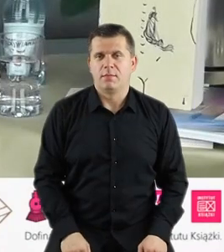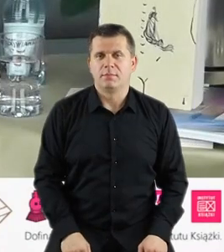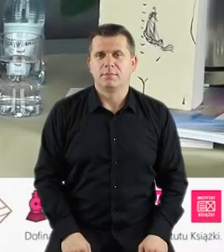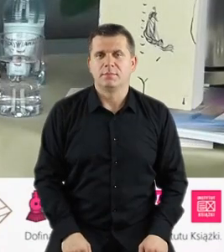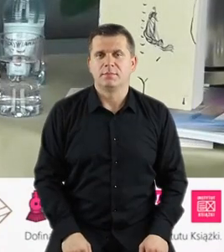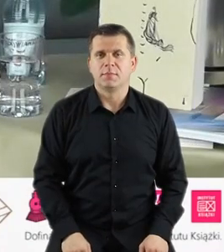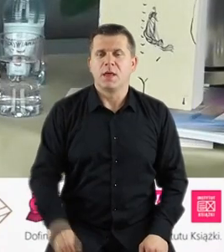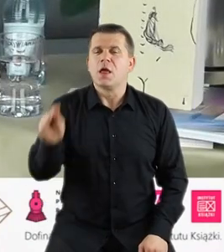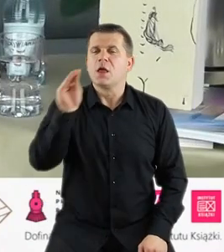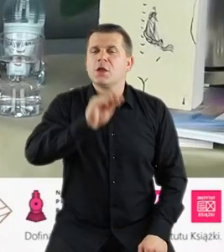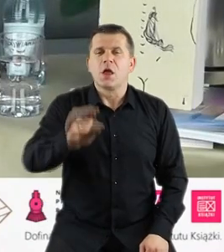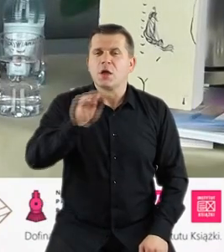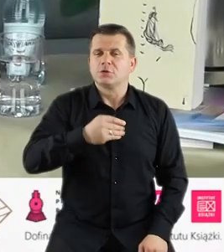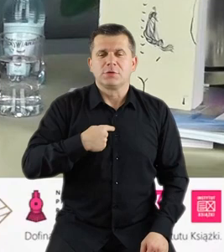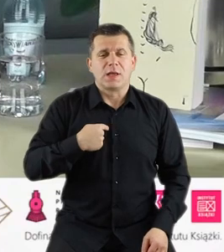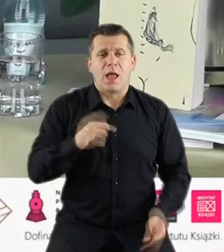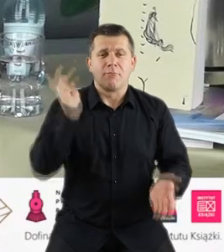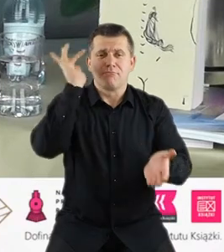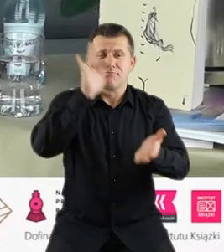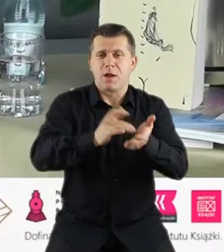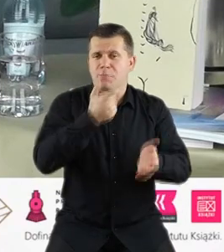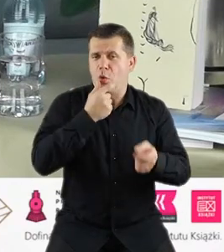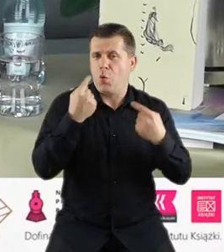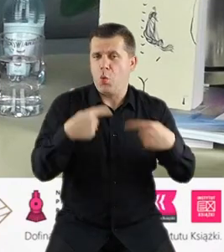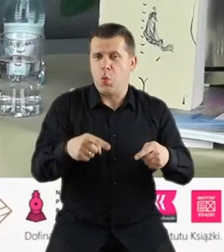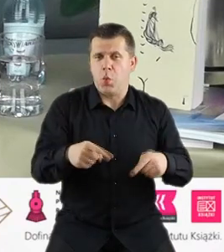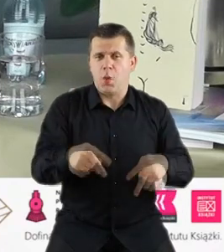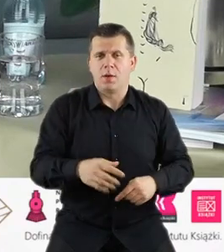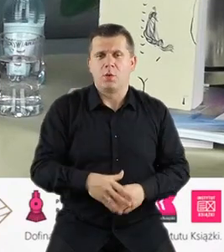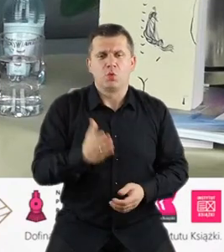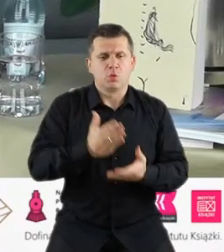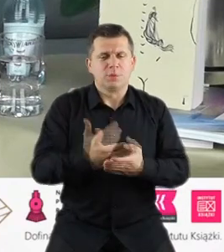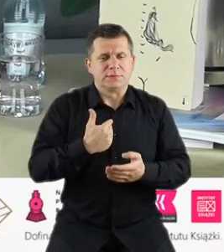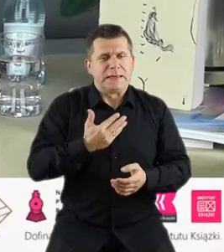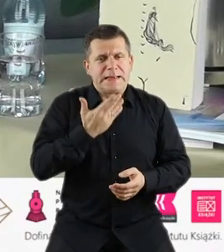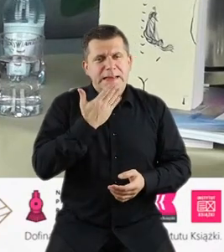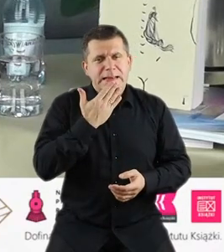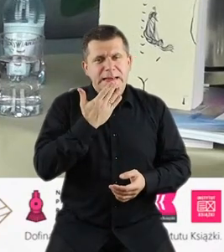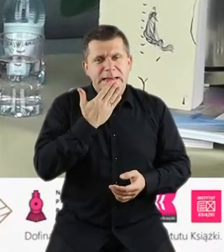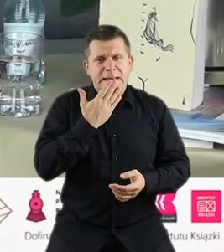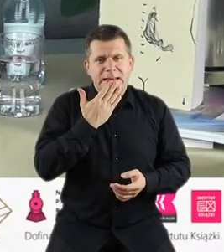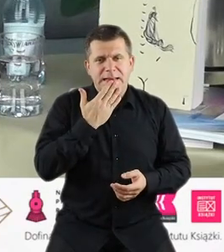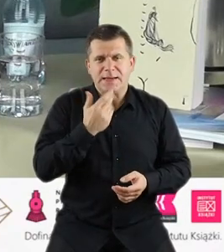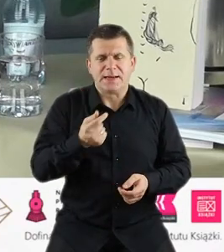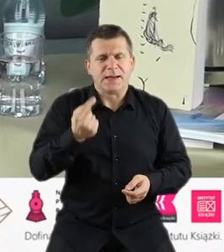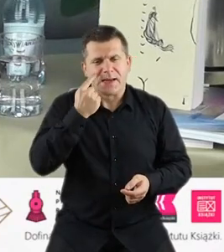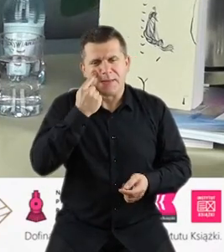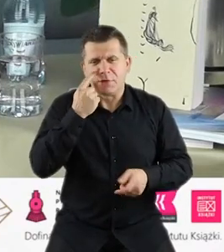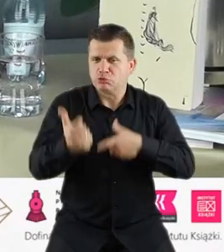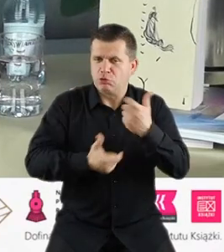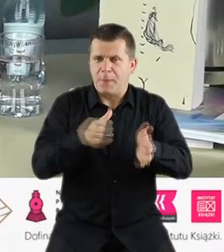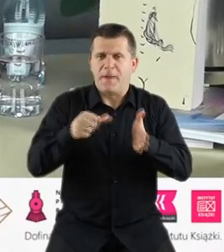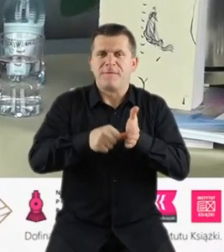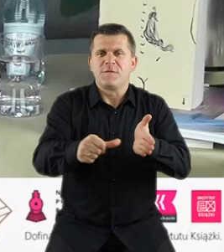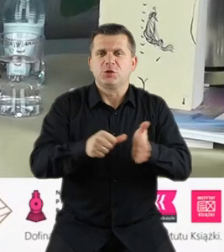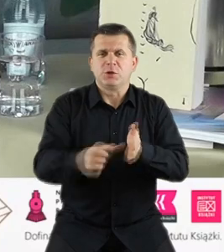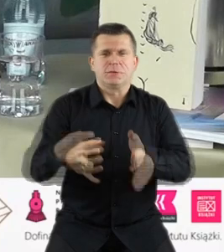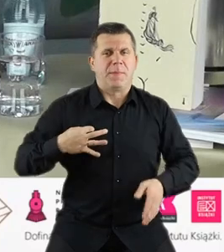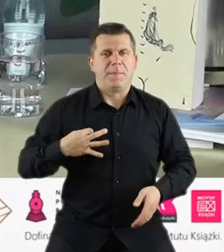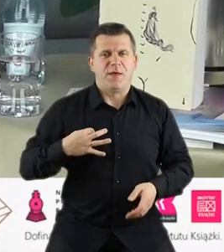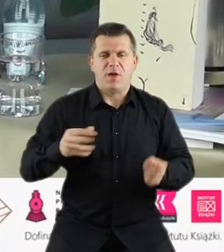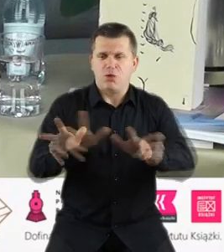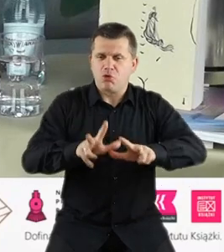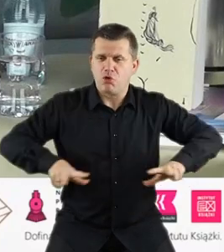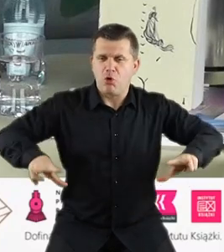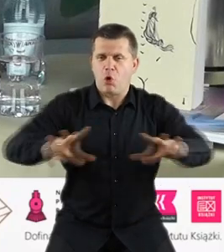Bydgoszcz była u mnie. Niestety jeszcze nie byłam w Bydgoszczy. Wybieram się naprawdę, chyba po prostu sobie zrobię wycieczkę taką